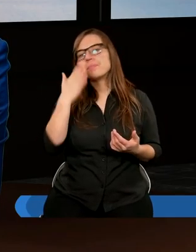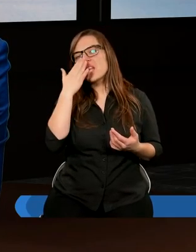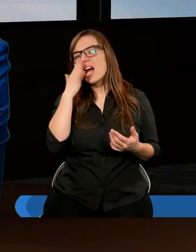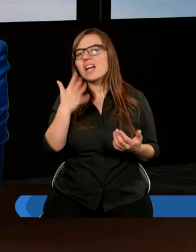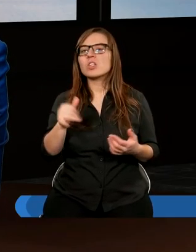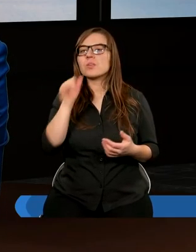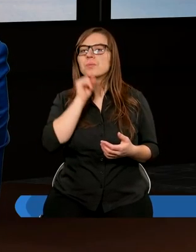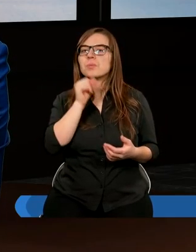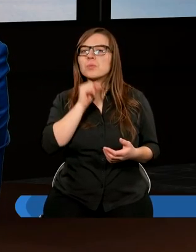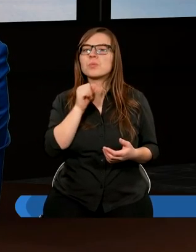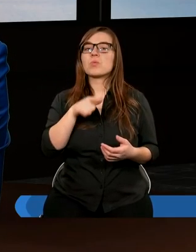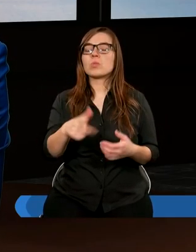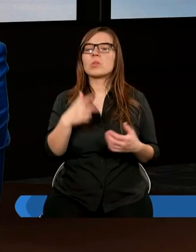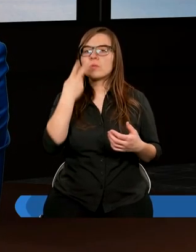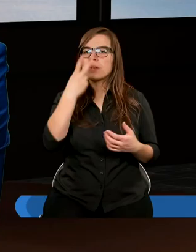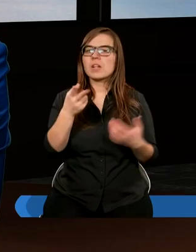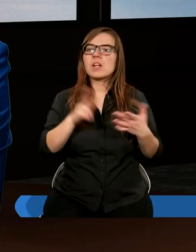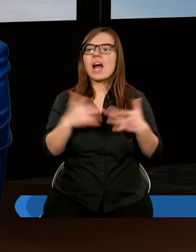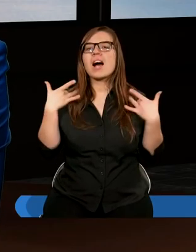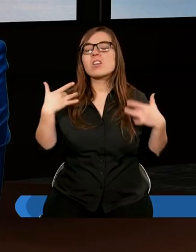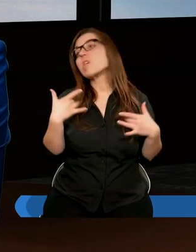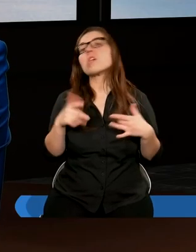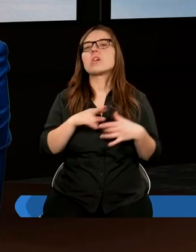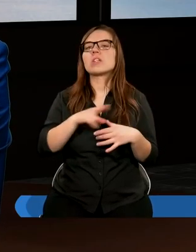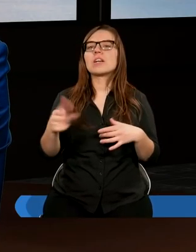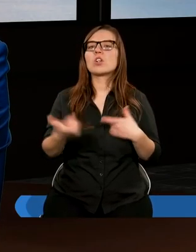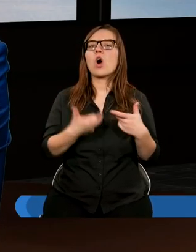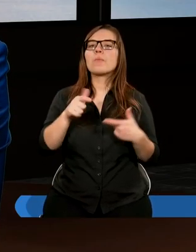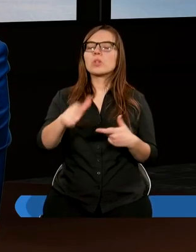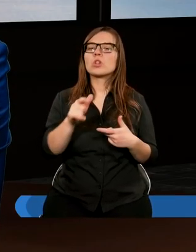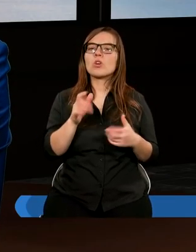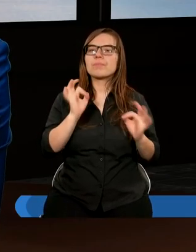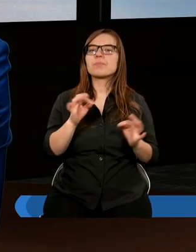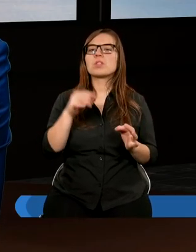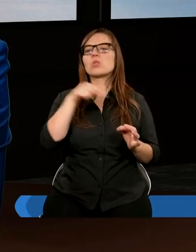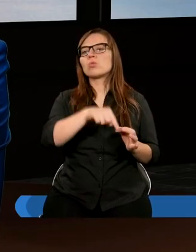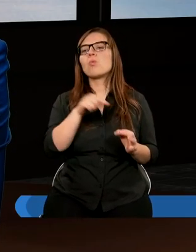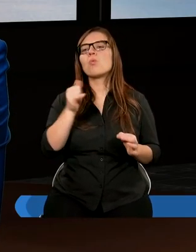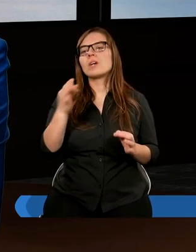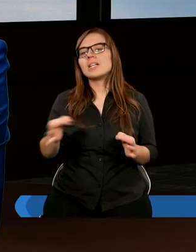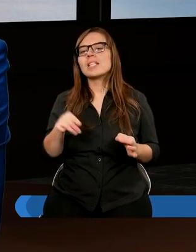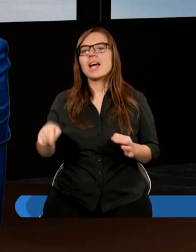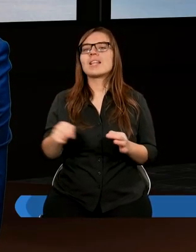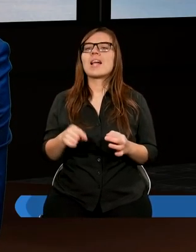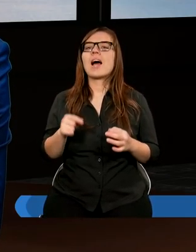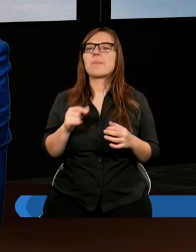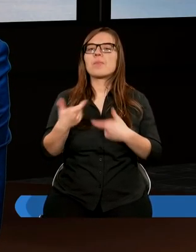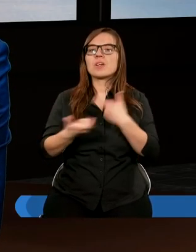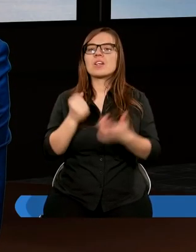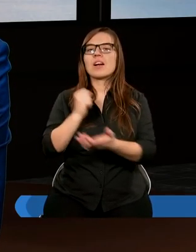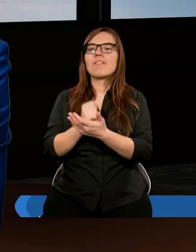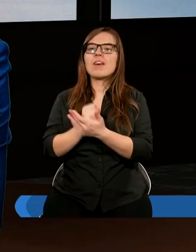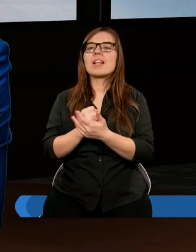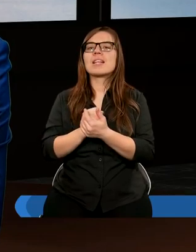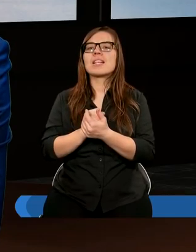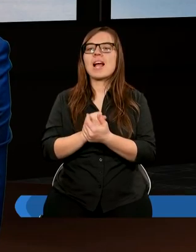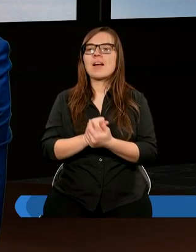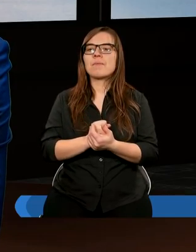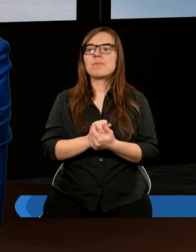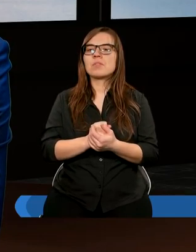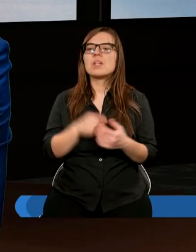stara się właśnie dbać o te rzeczy tutaj na... Potrzebne tu, teraz, prawda? Zamiast właśnie koncentrować się na te rzeczy, które